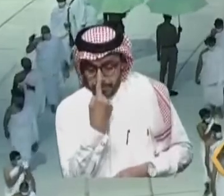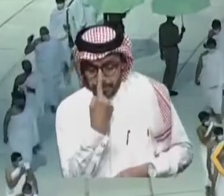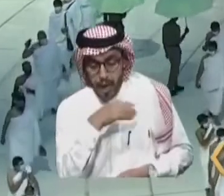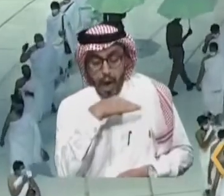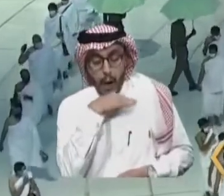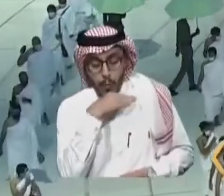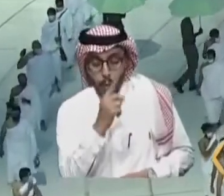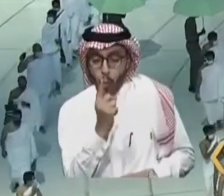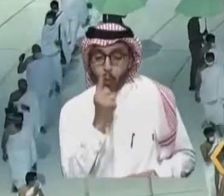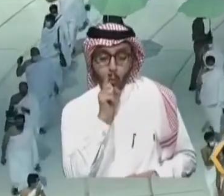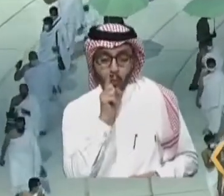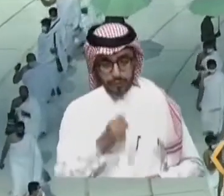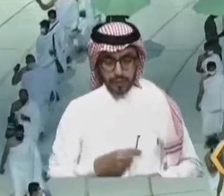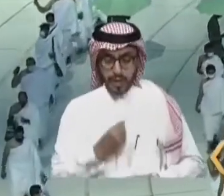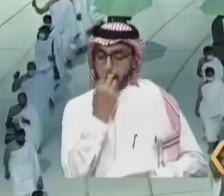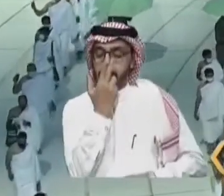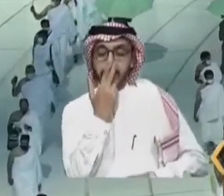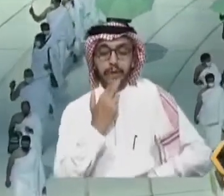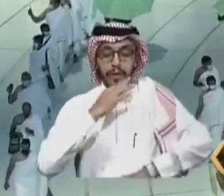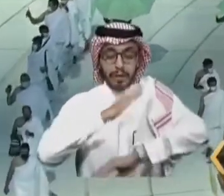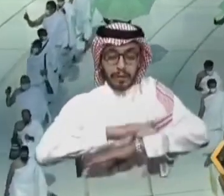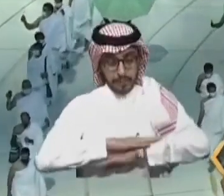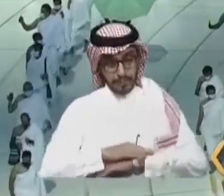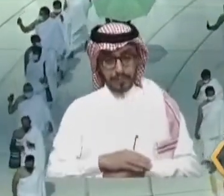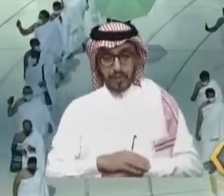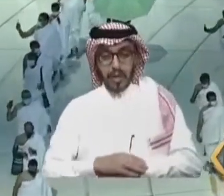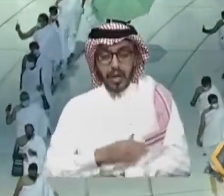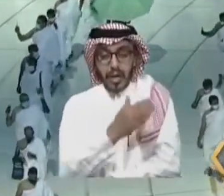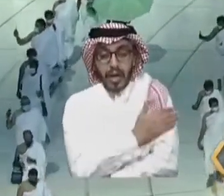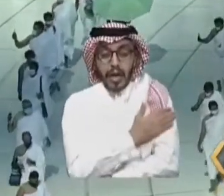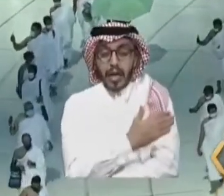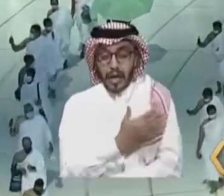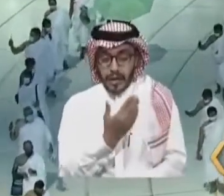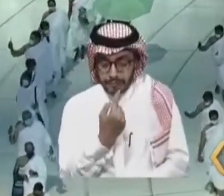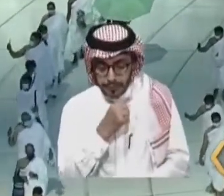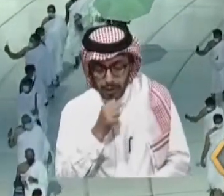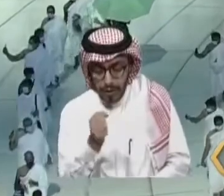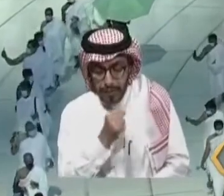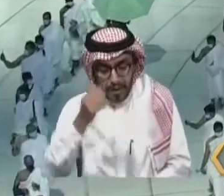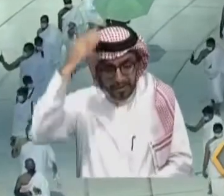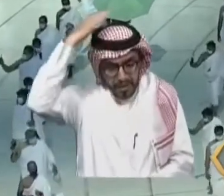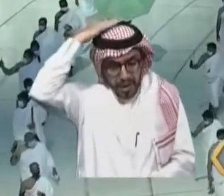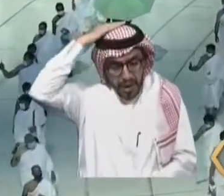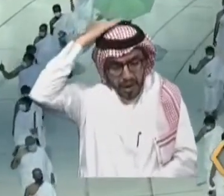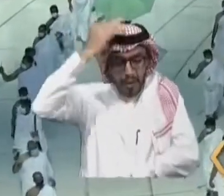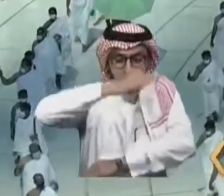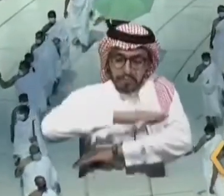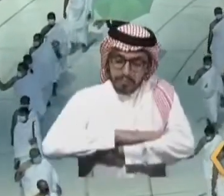بالوالدين، وحسن خلق، وتوقيرا للكبير